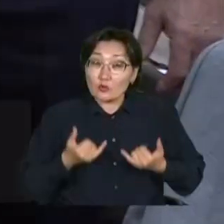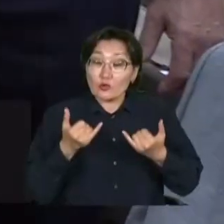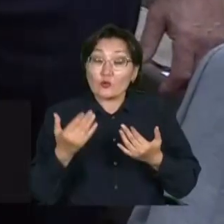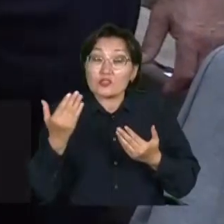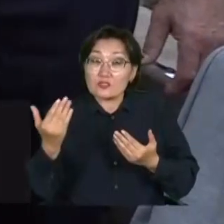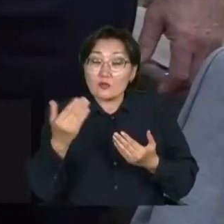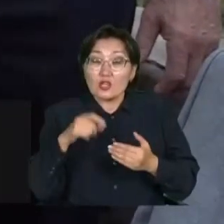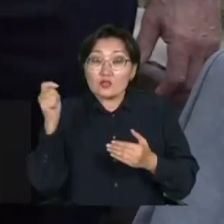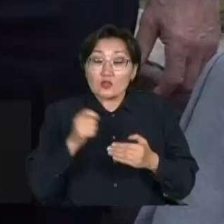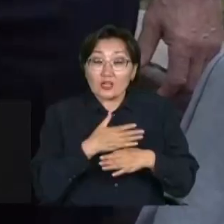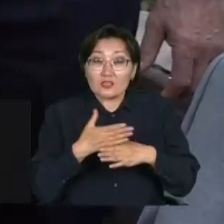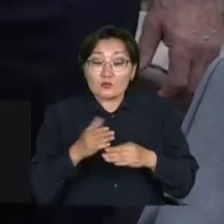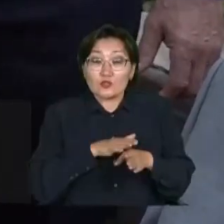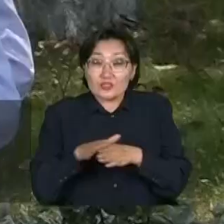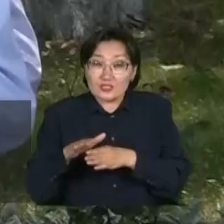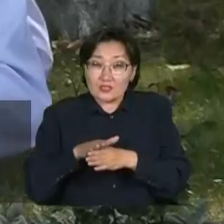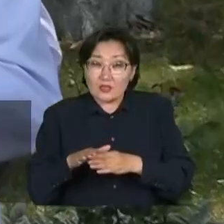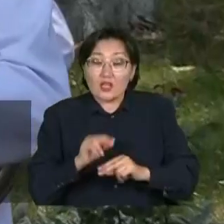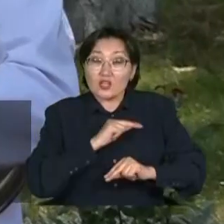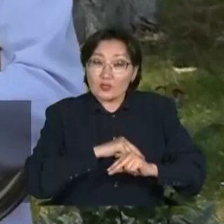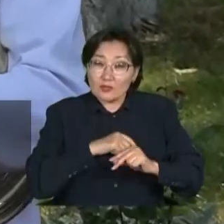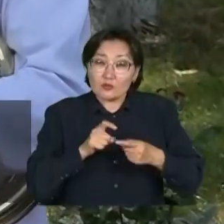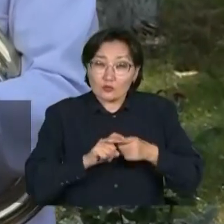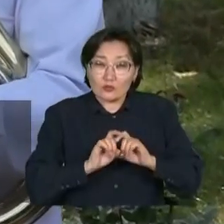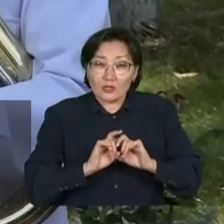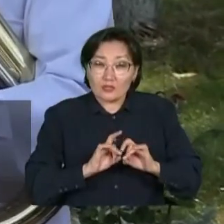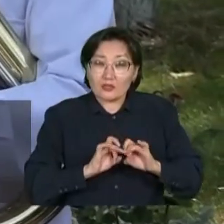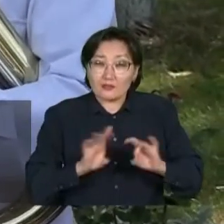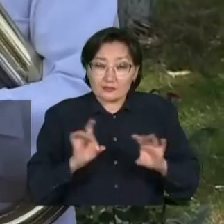оның соғыстан кейін жасаған ерністеріне де тоқталды.